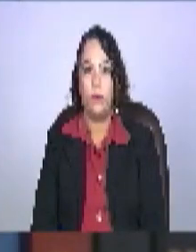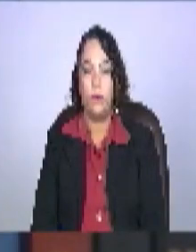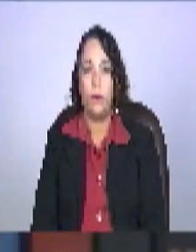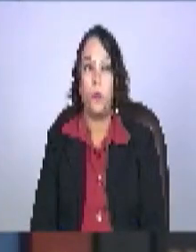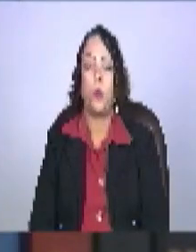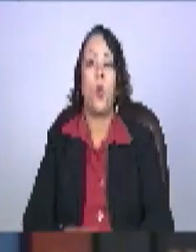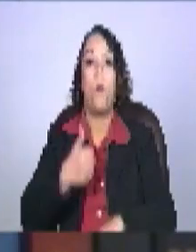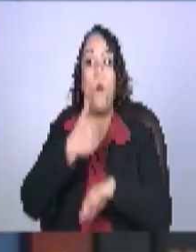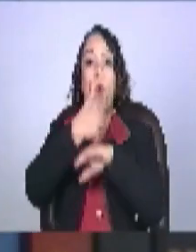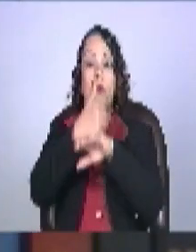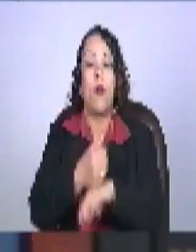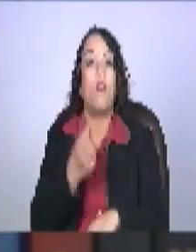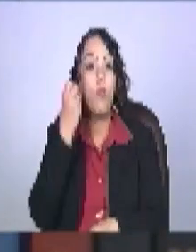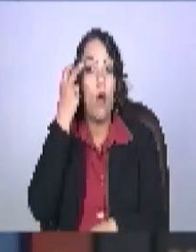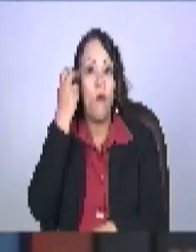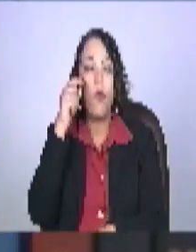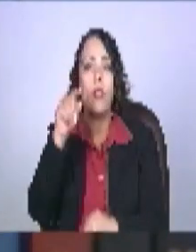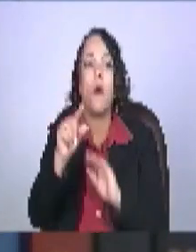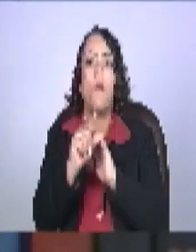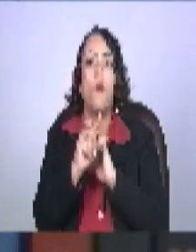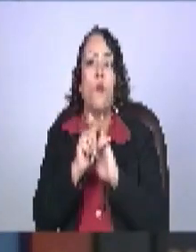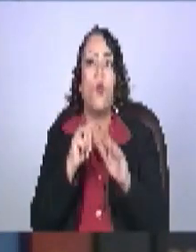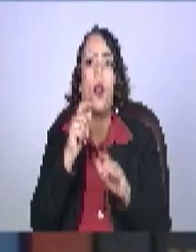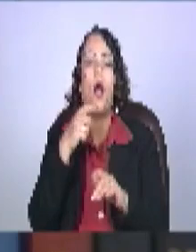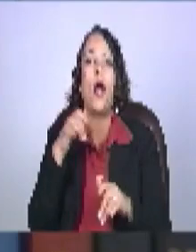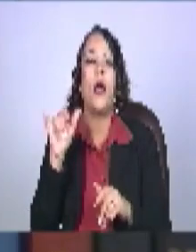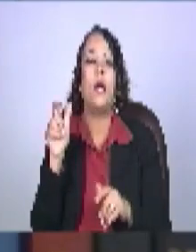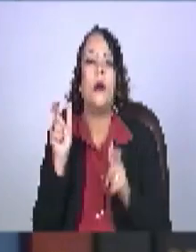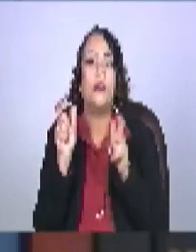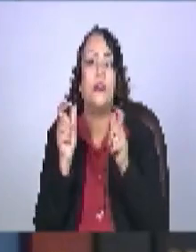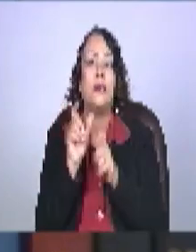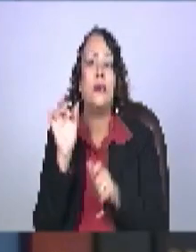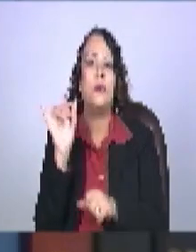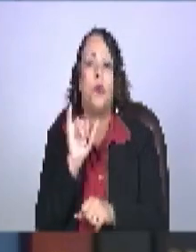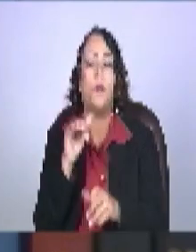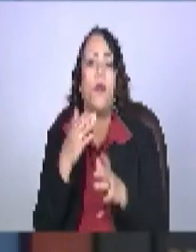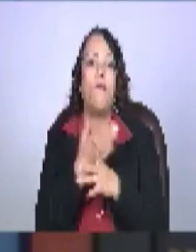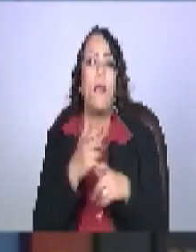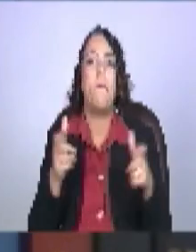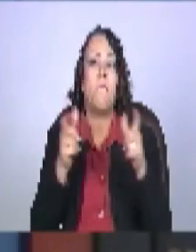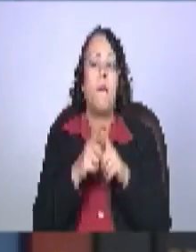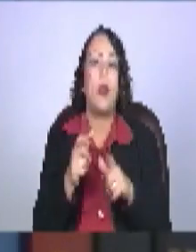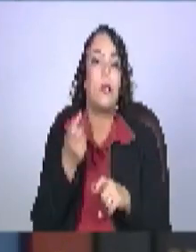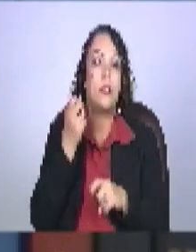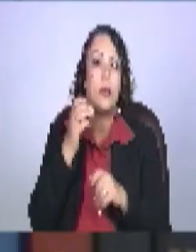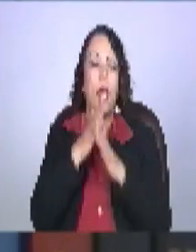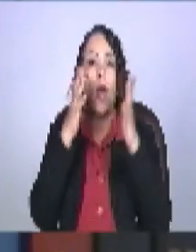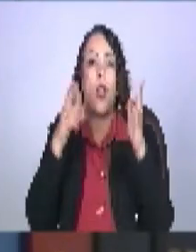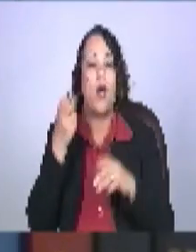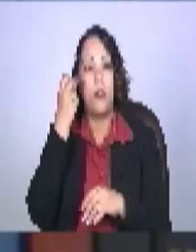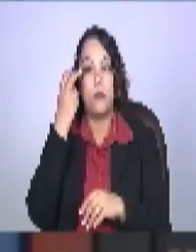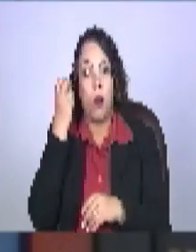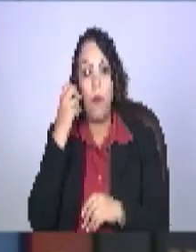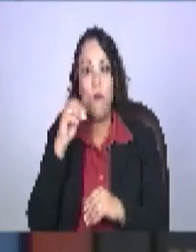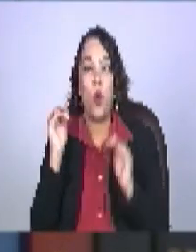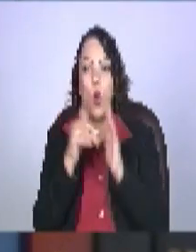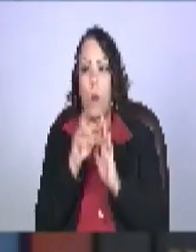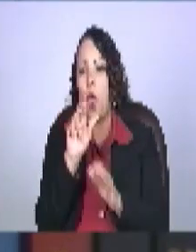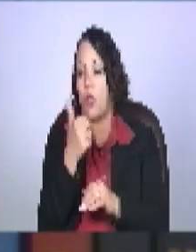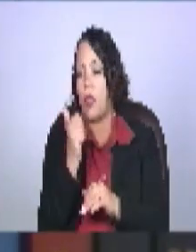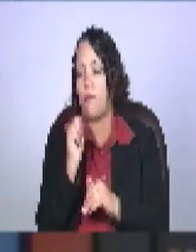المؤسسات الثقافيه وده كان موضوع ندوه مهمه عقدت بالمجلس الاعلى للثقافه يوم